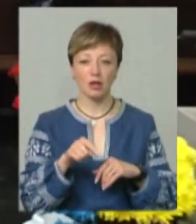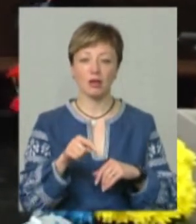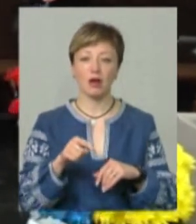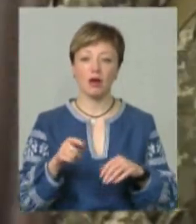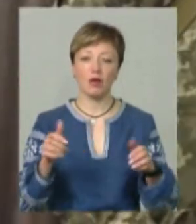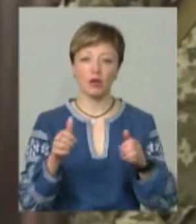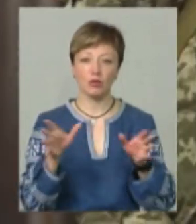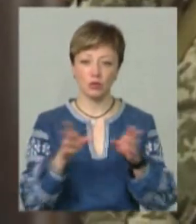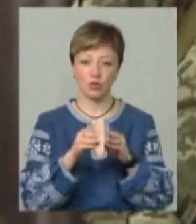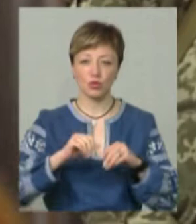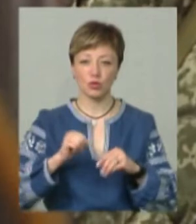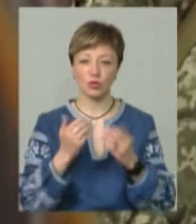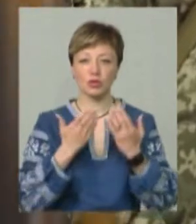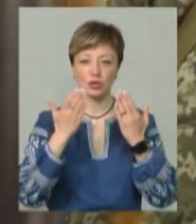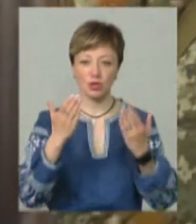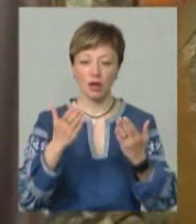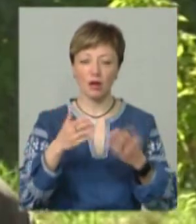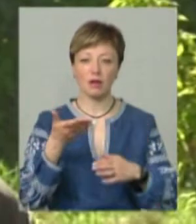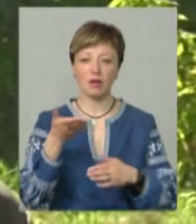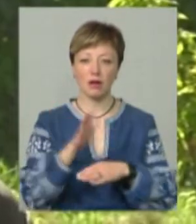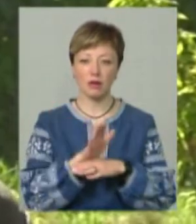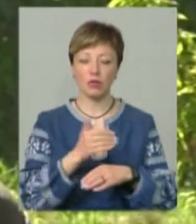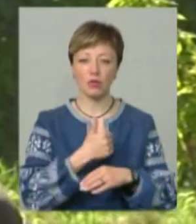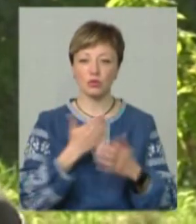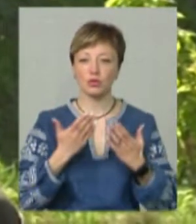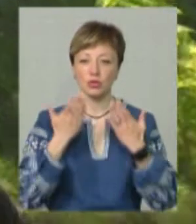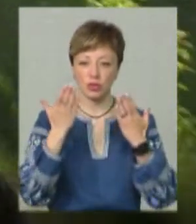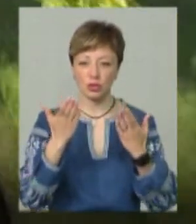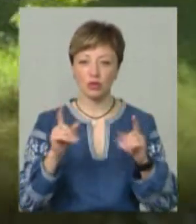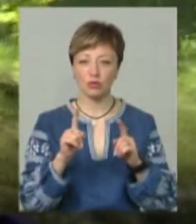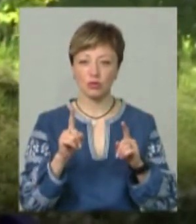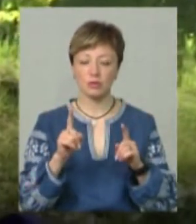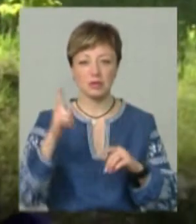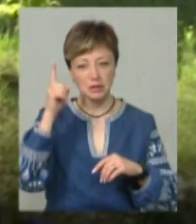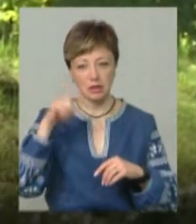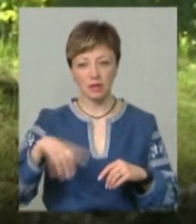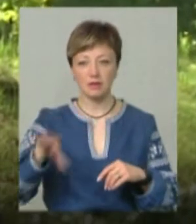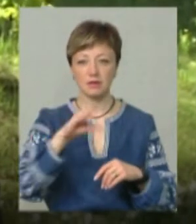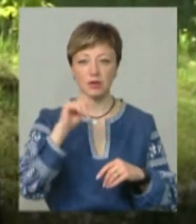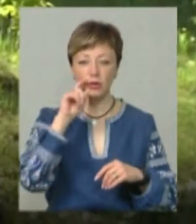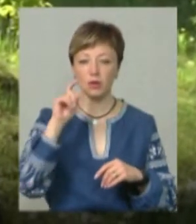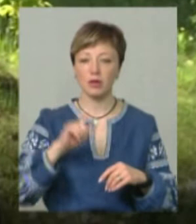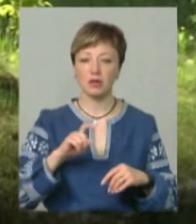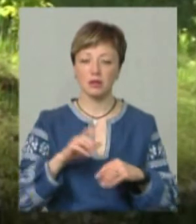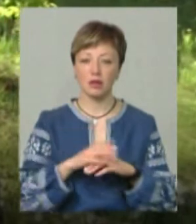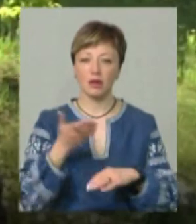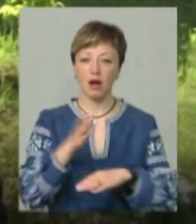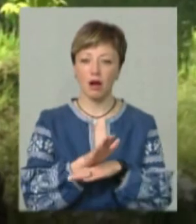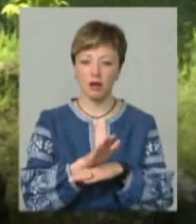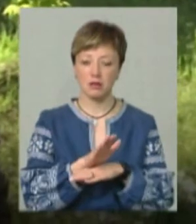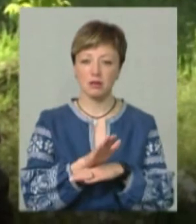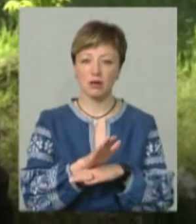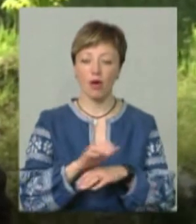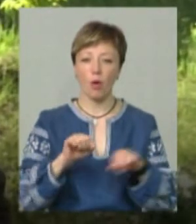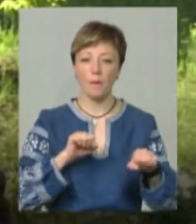його побратим Сергій зачитав витяг із наказу. Я хочу зачитати, щоб знала вся Україна, наказ, витяг з